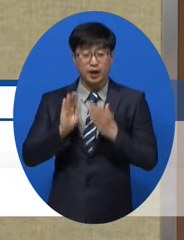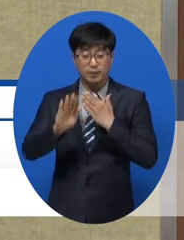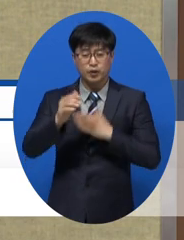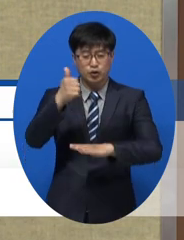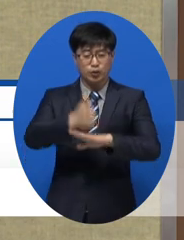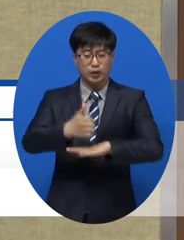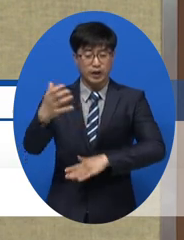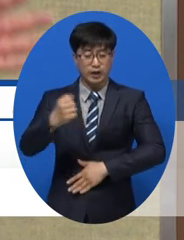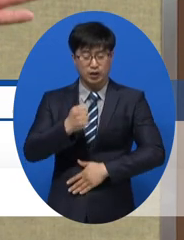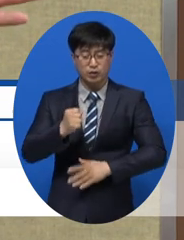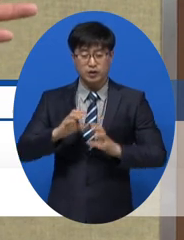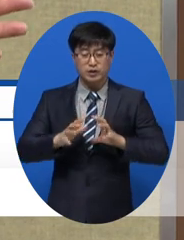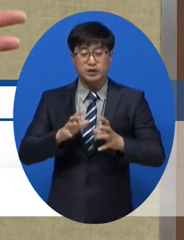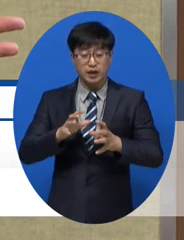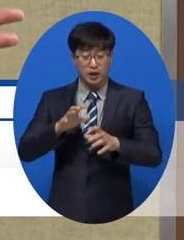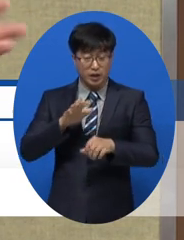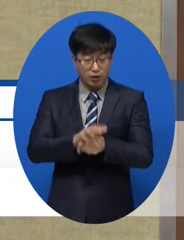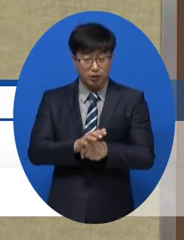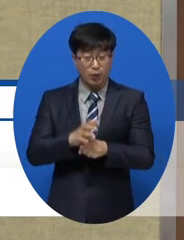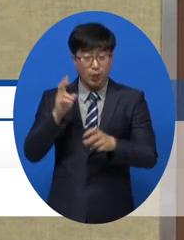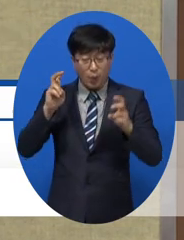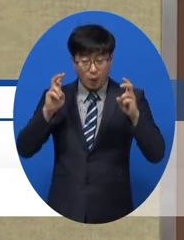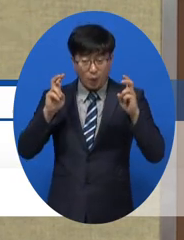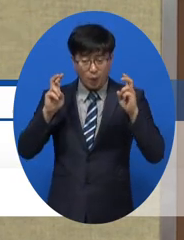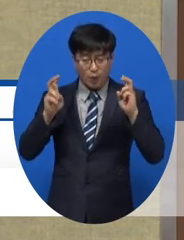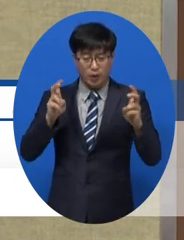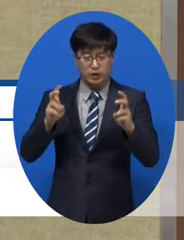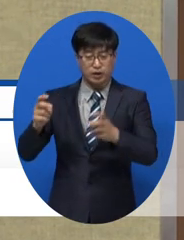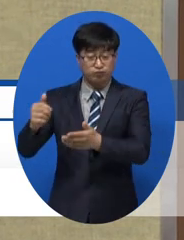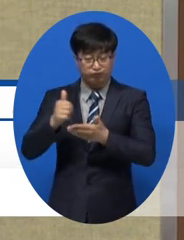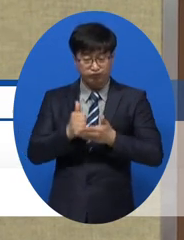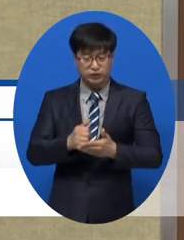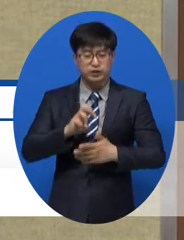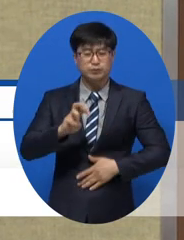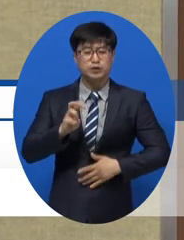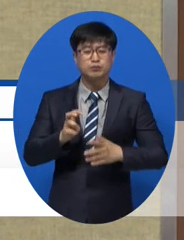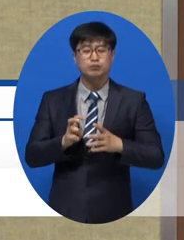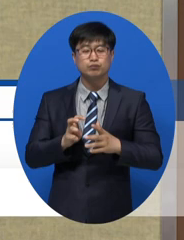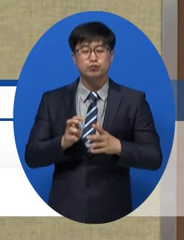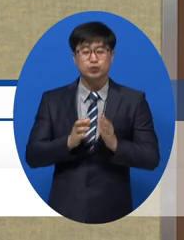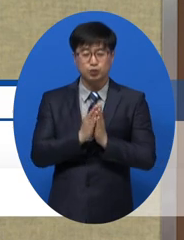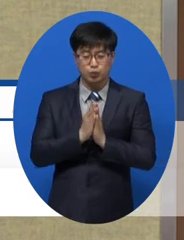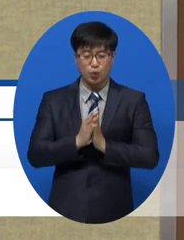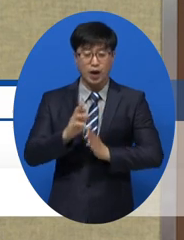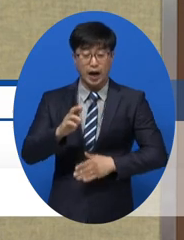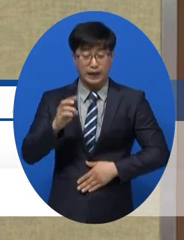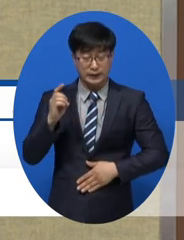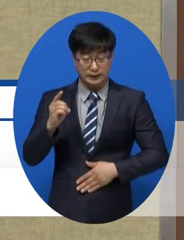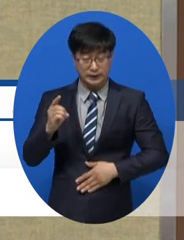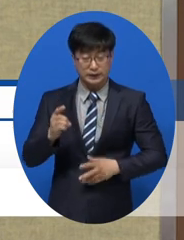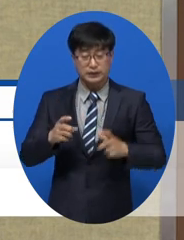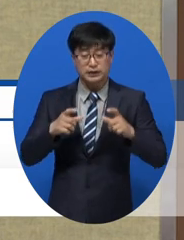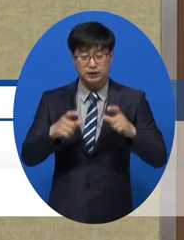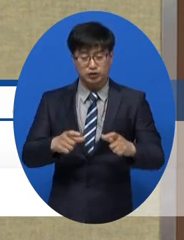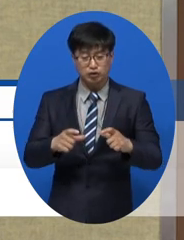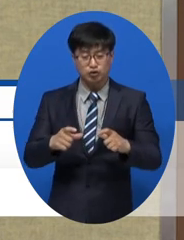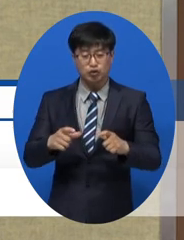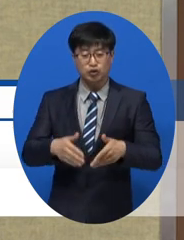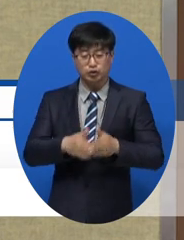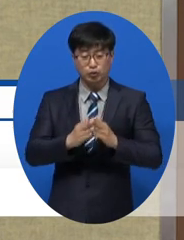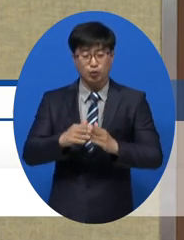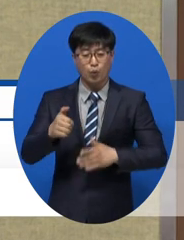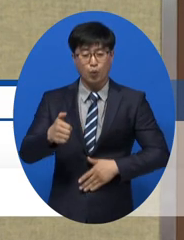성과를 바탕으로 글로벌 기업 유치를 통해서 30조 원, 그리고 R&D, 클러스터 유치를 통해서 58조 원,